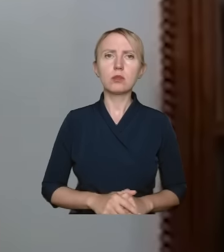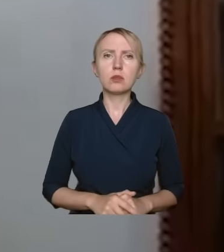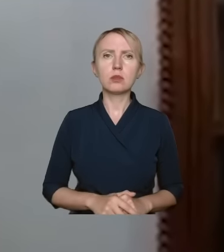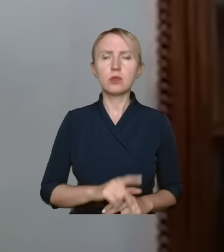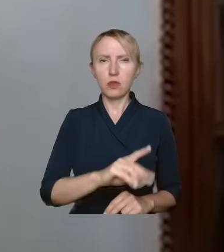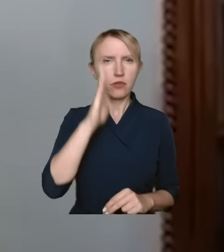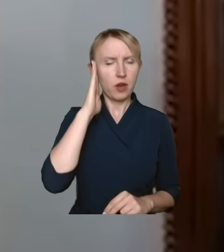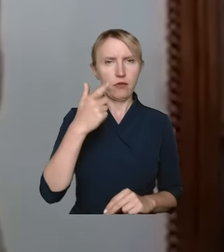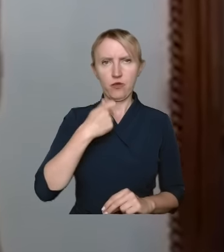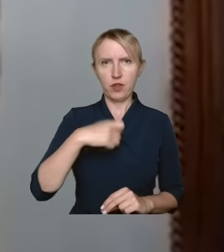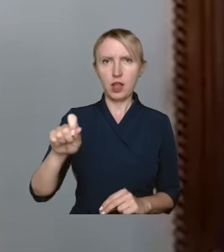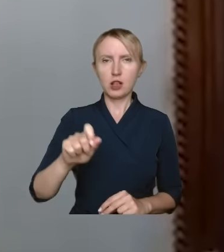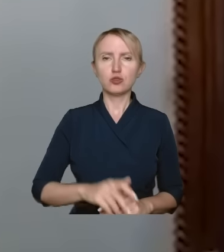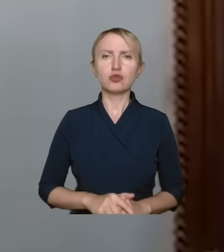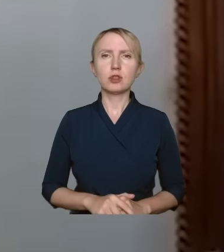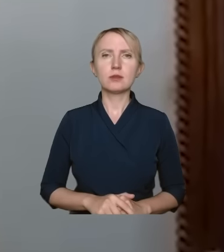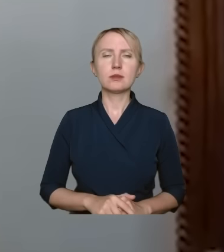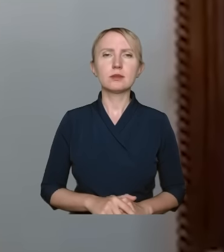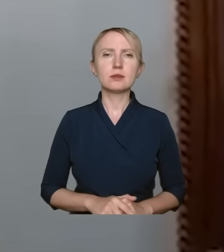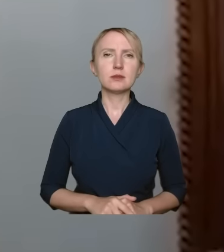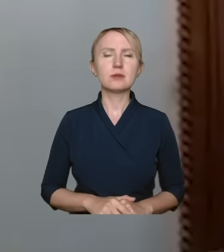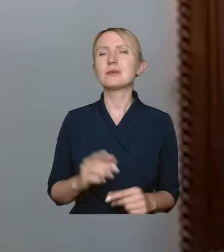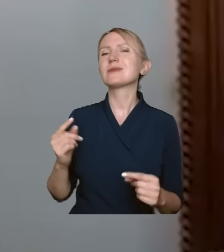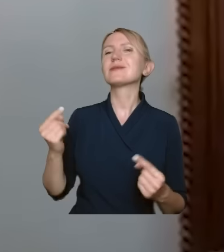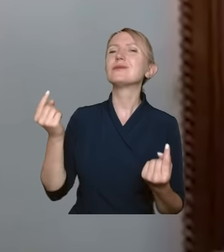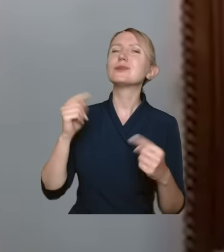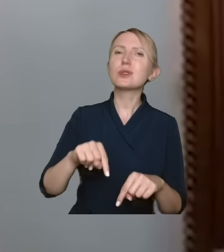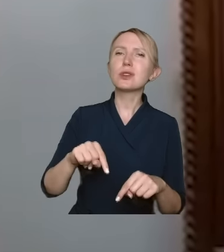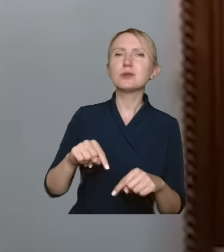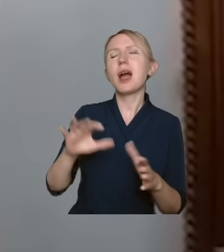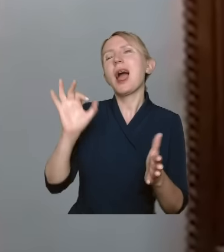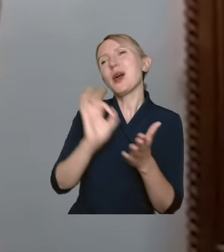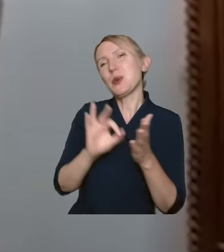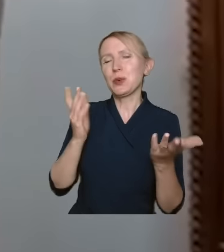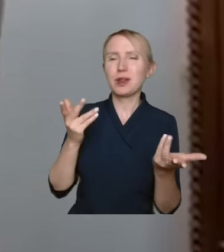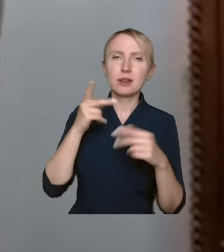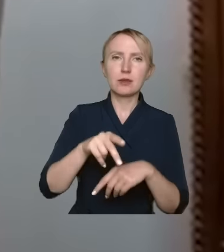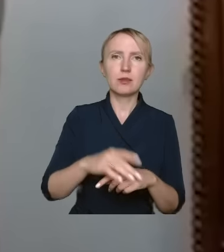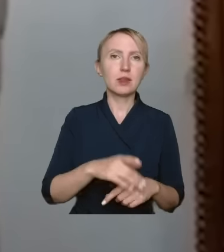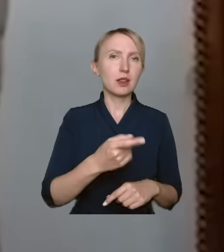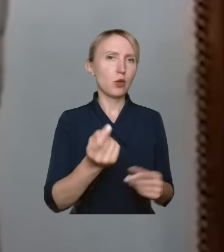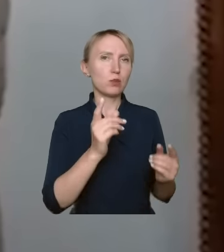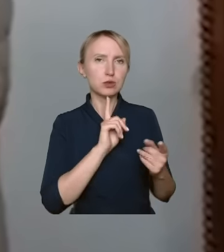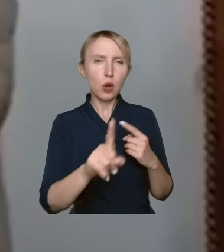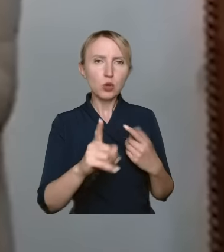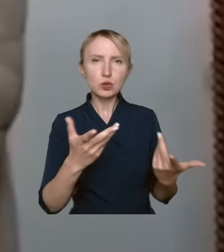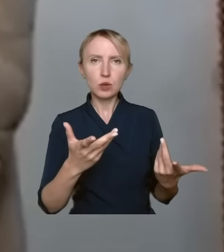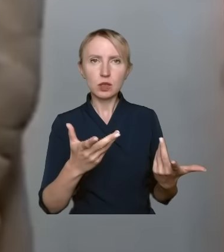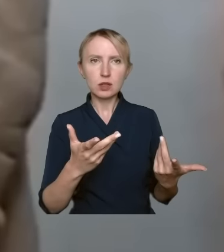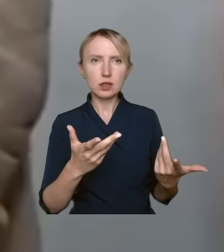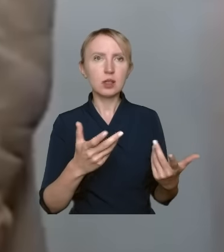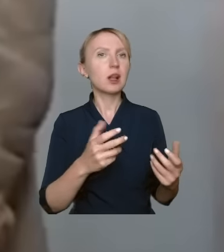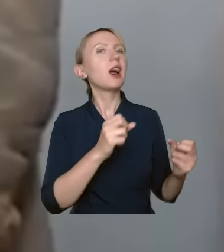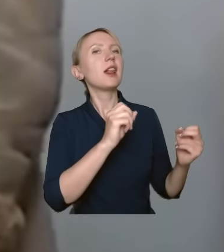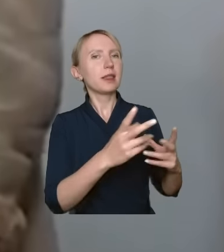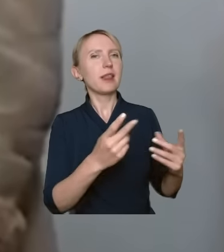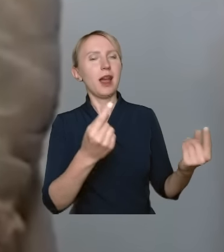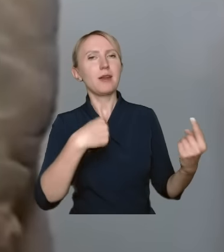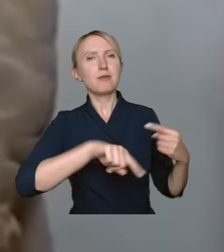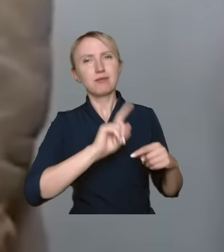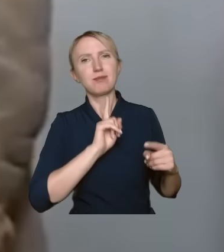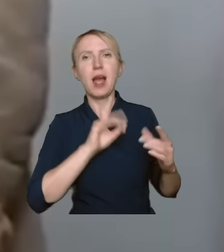że wyjeżdżam. Przechodziliśmy po prostu i wpadliśmy. Jak to przechodziłaś? Z tragarzami? Tak, przechodziliśmy